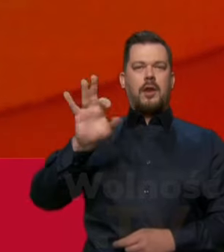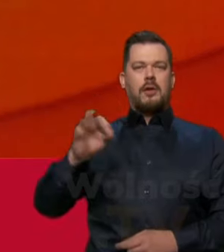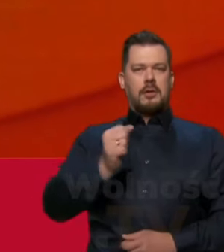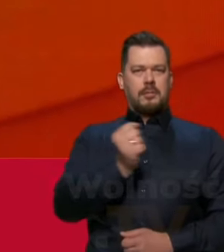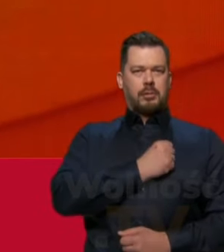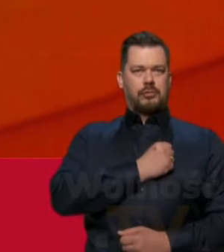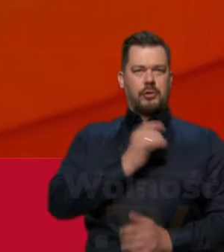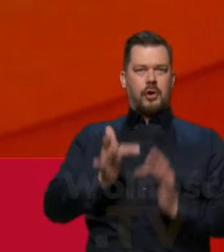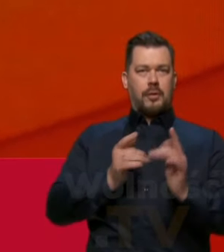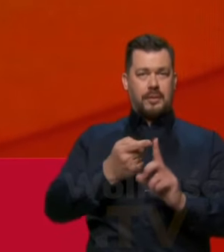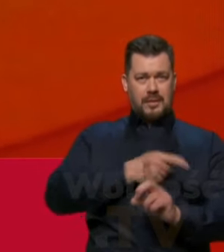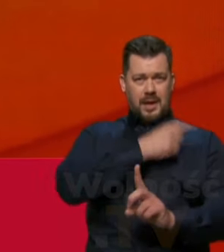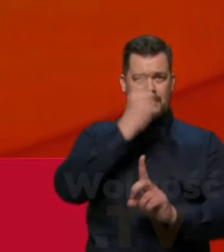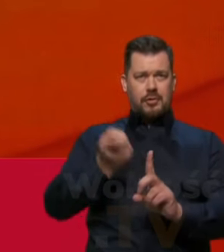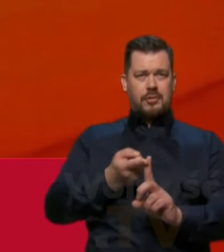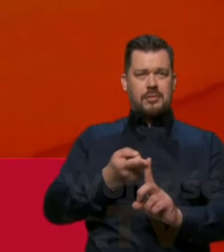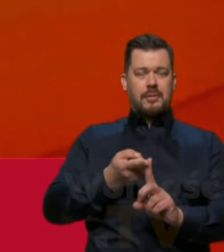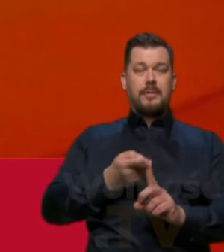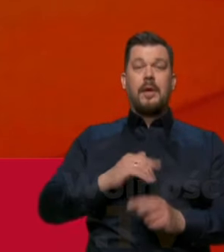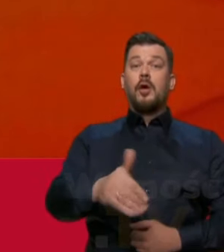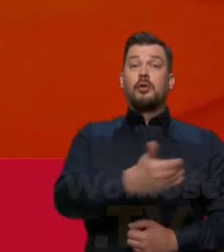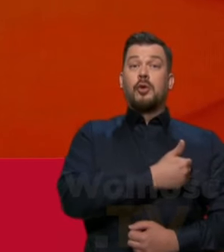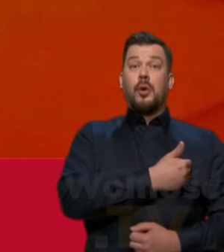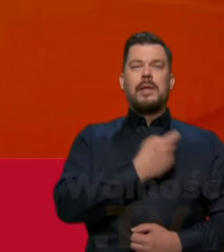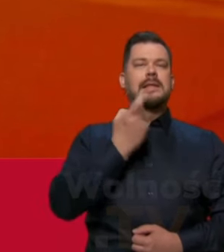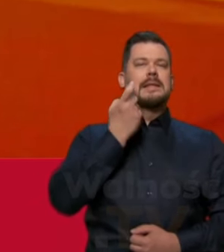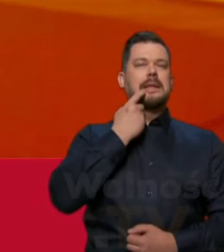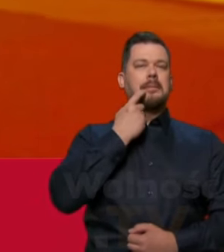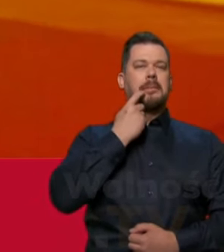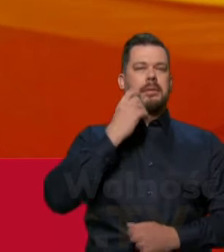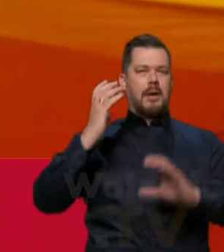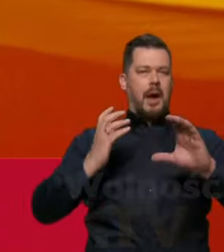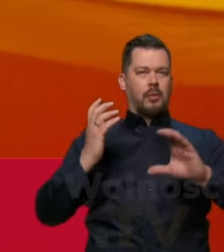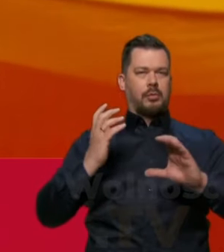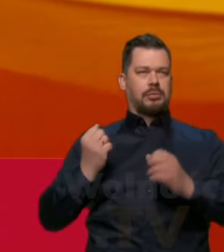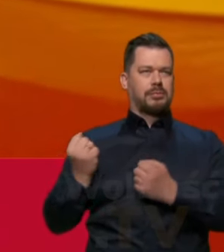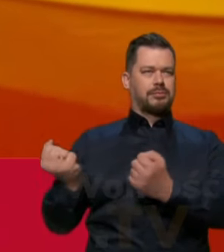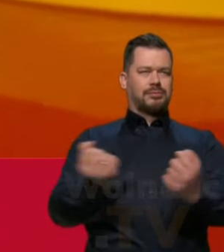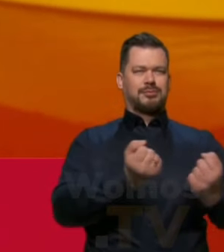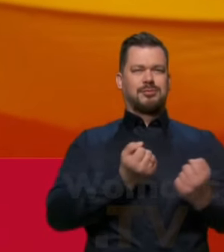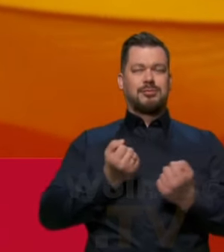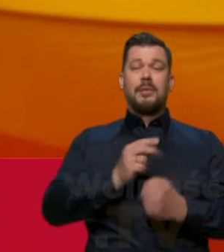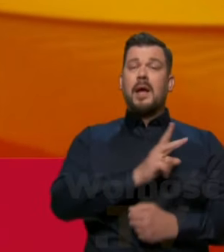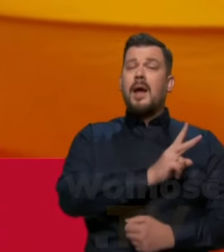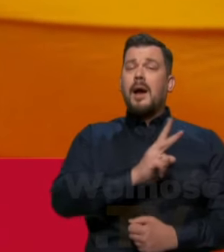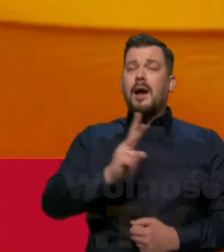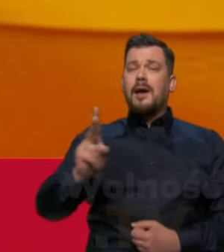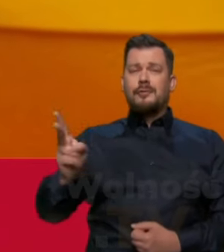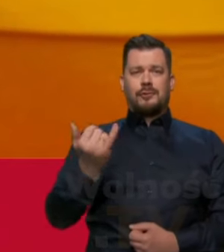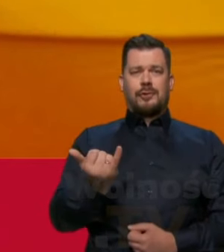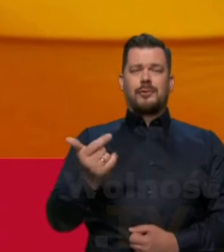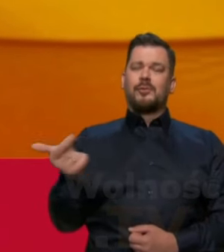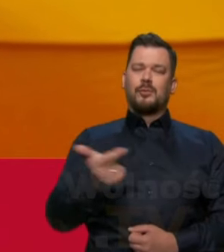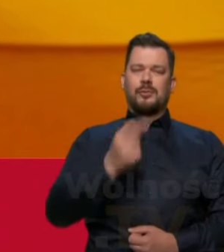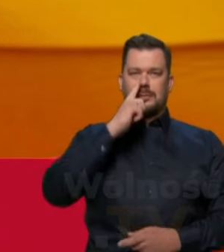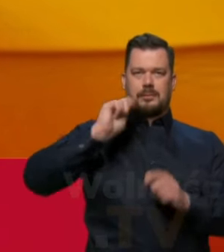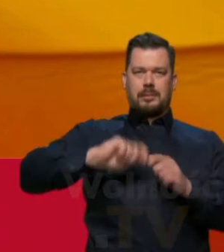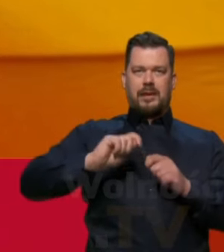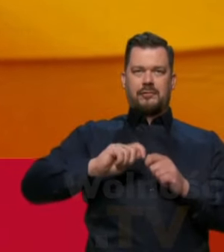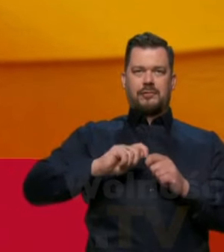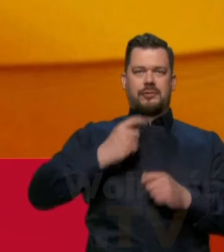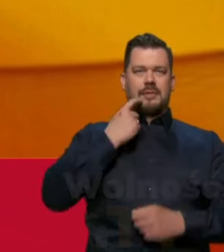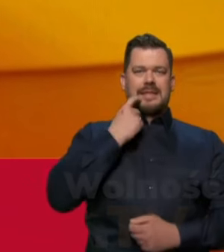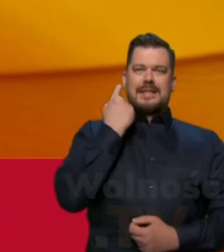przez cały rok. A w szkołach zębobusy. Czyli dostępne dla każdego dziecka pojazdy dentystyczne, które